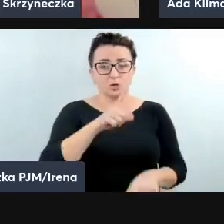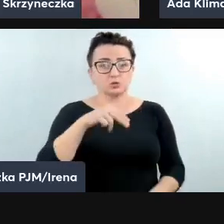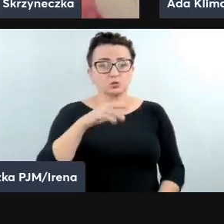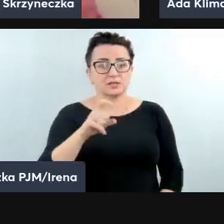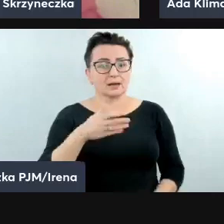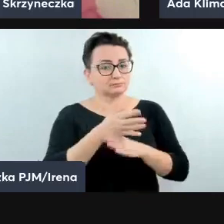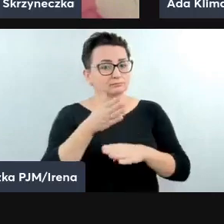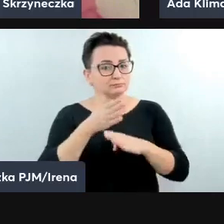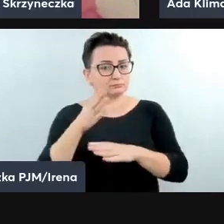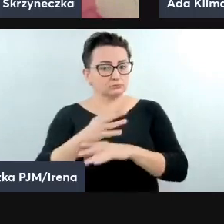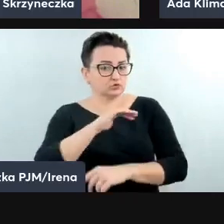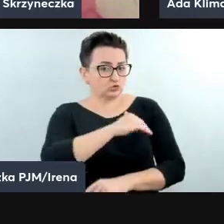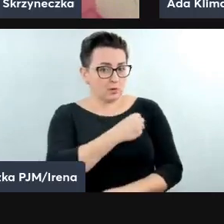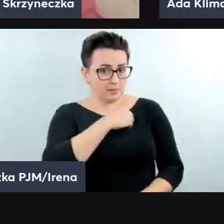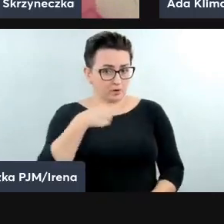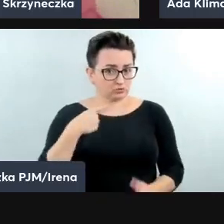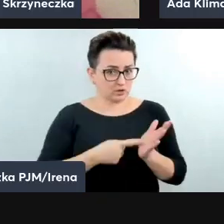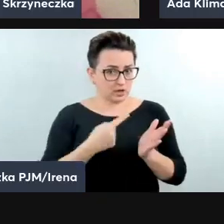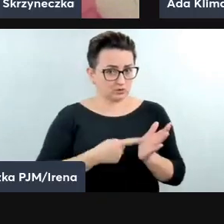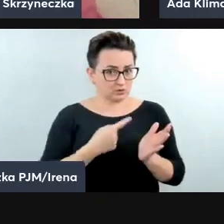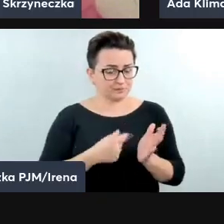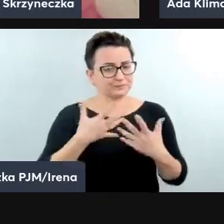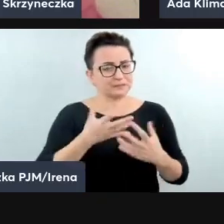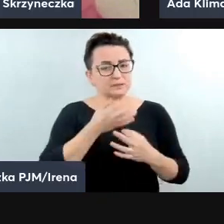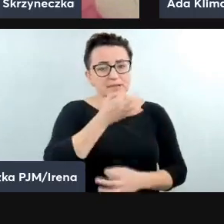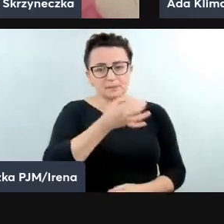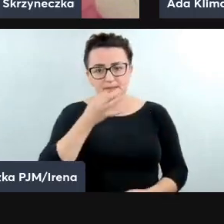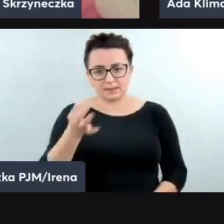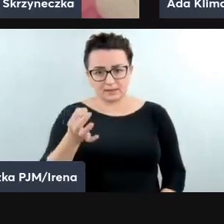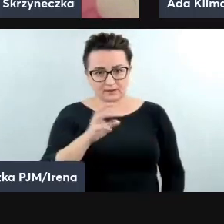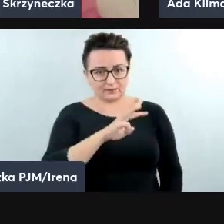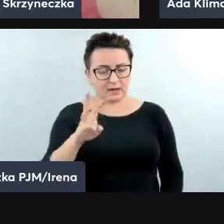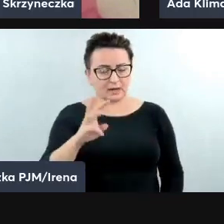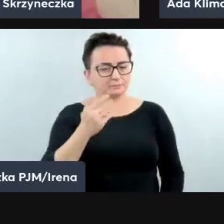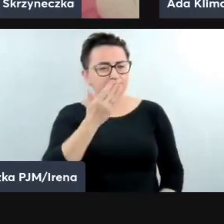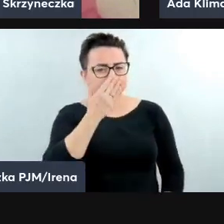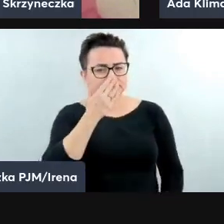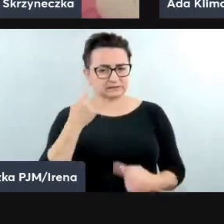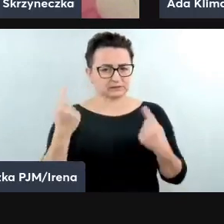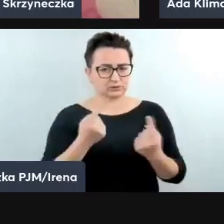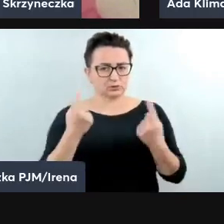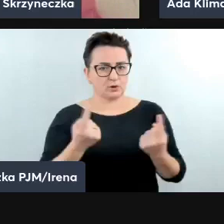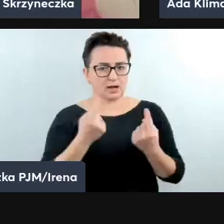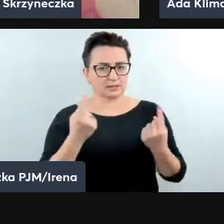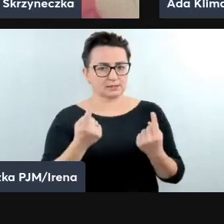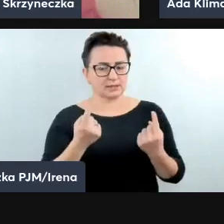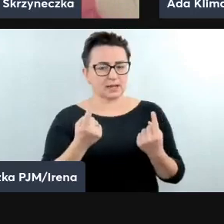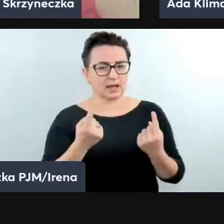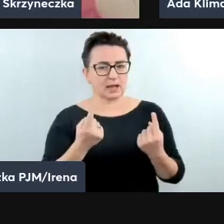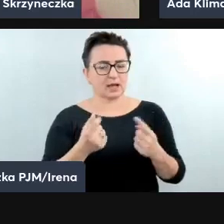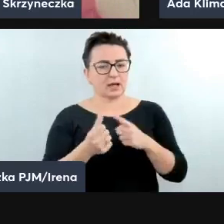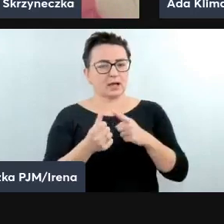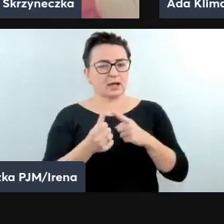chciałam was zapytać, jaka jest sytuacja z trochę z budżetami, a trochę po prostu z